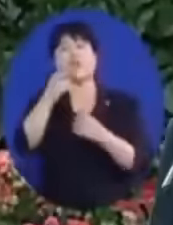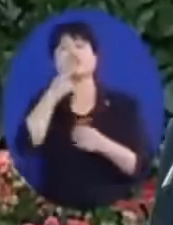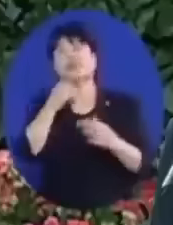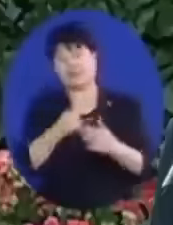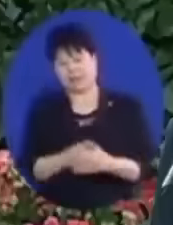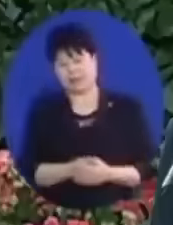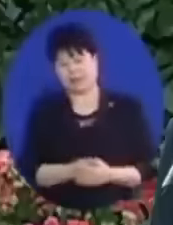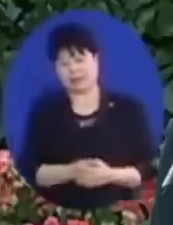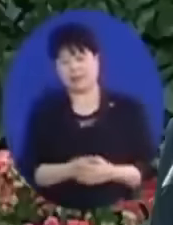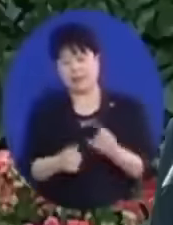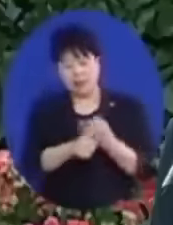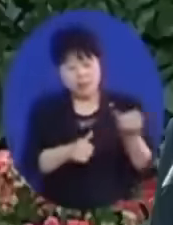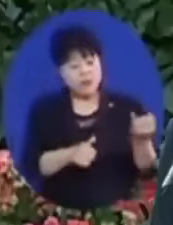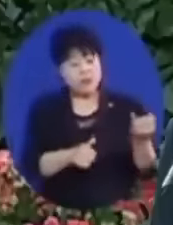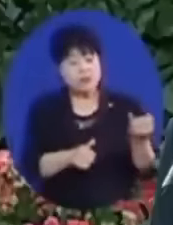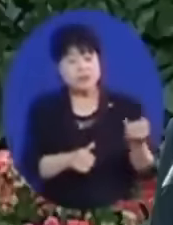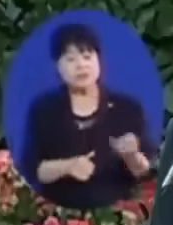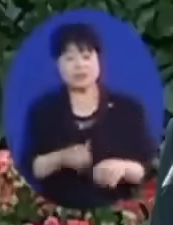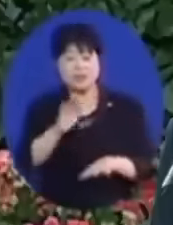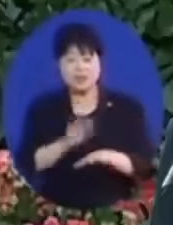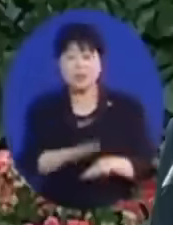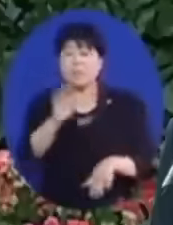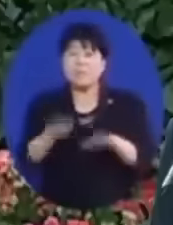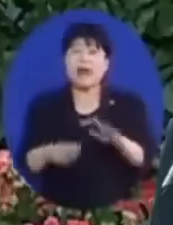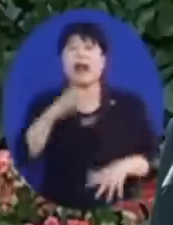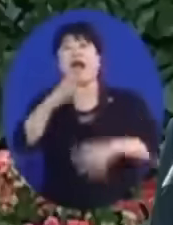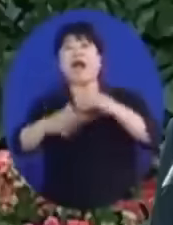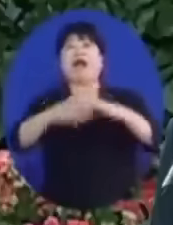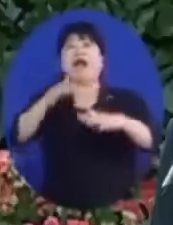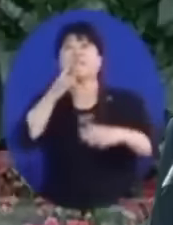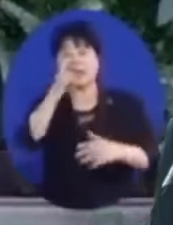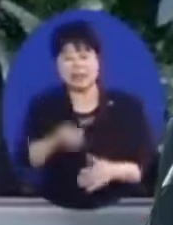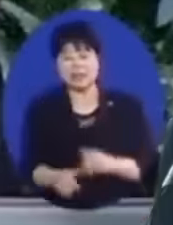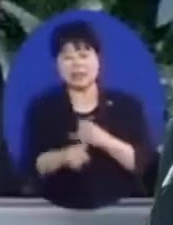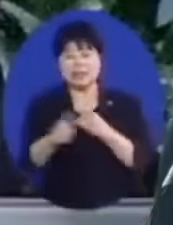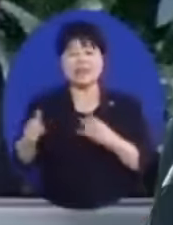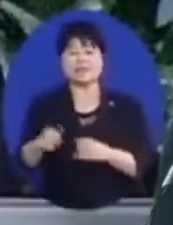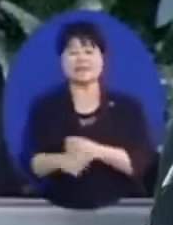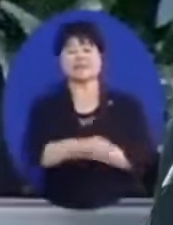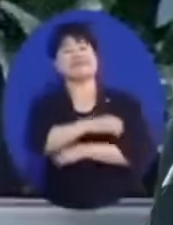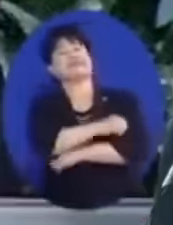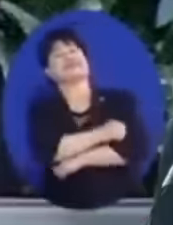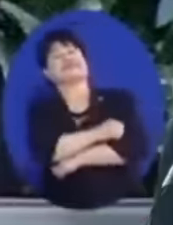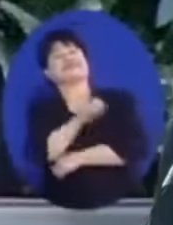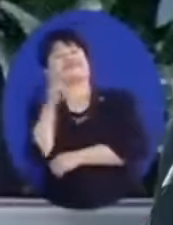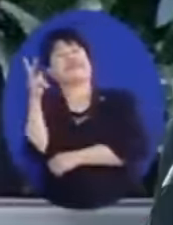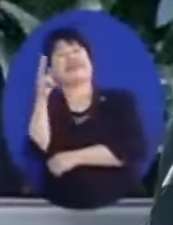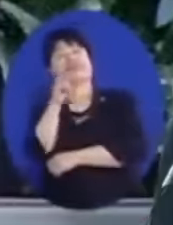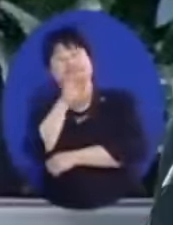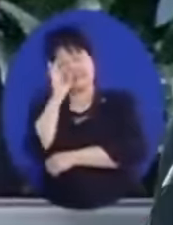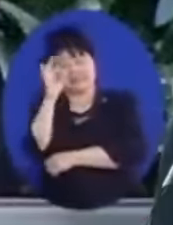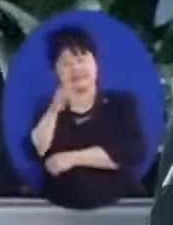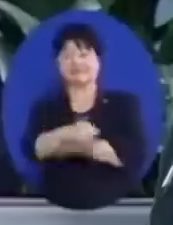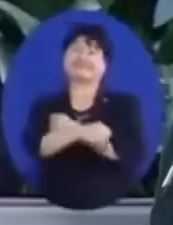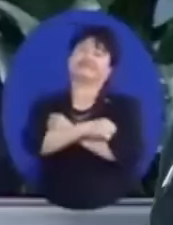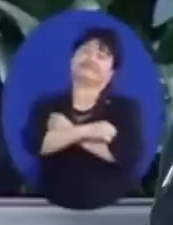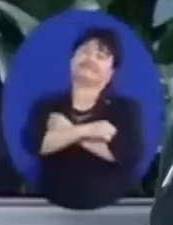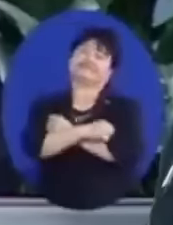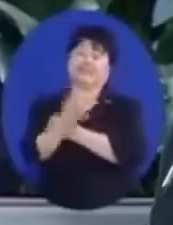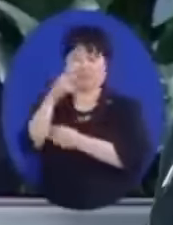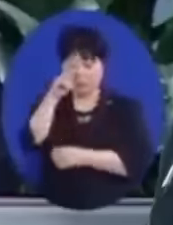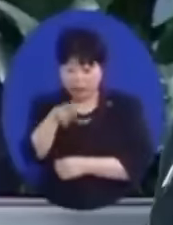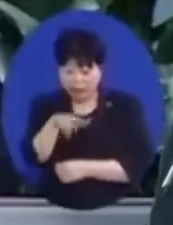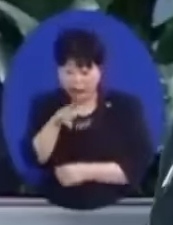때 부인은 손짓 발짓하며 열심히 이야기를 하는데 남편은 테레비 바라보고 멍하니 있고 신문